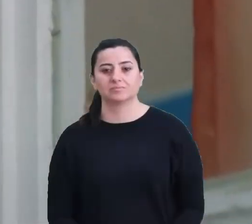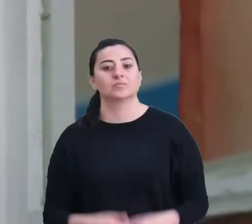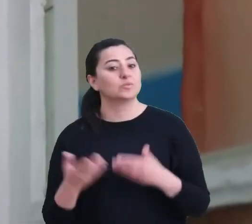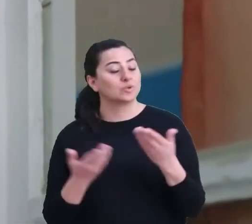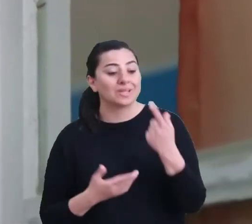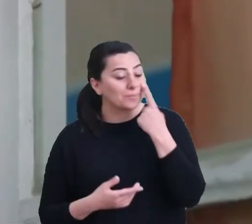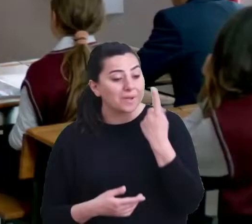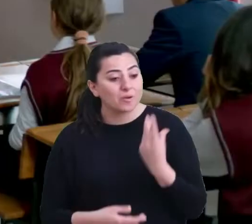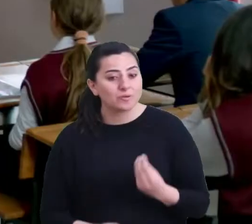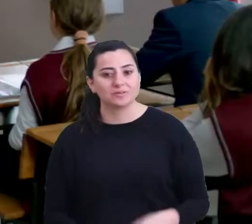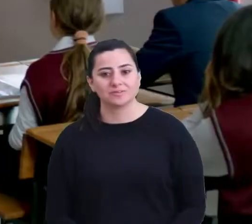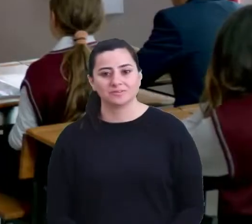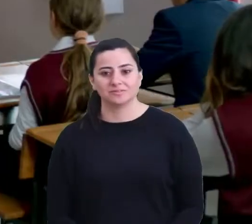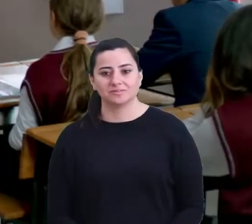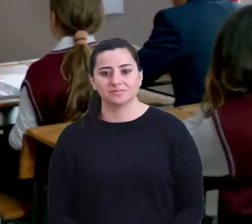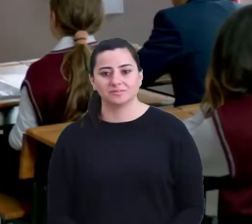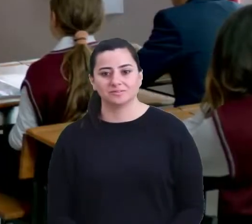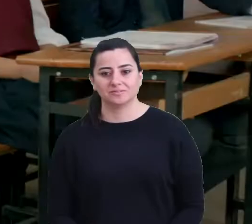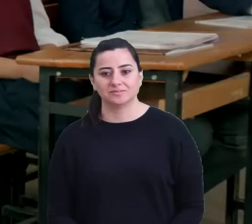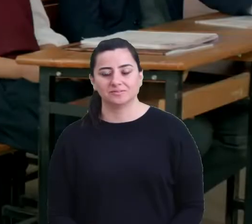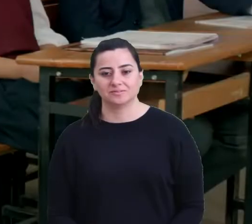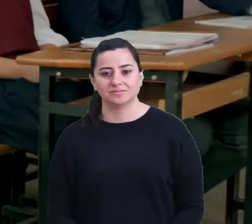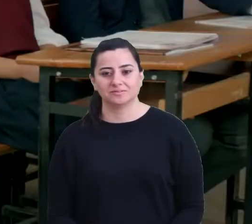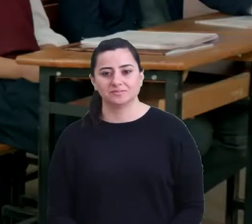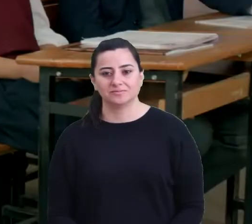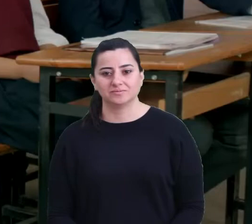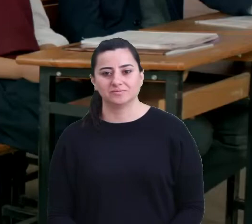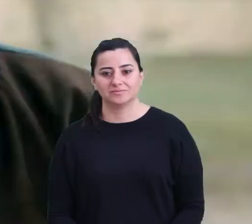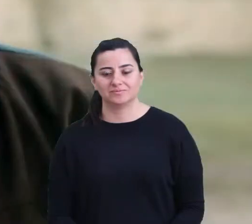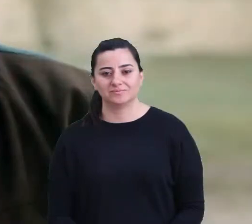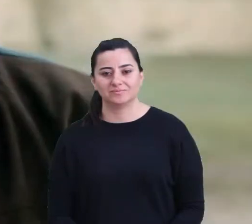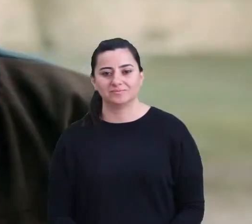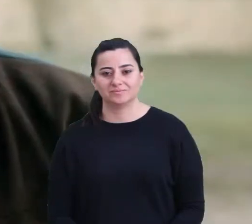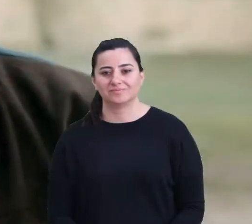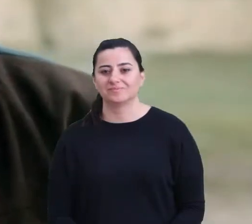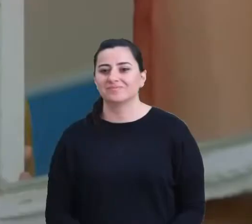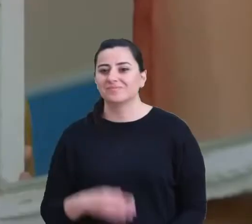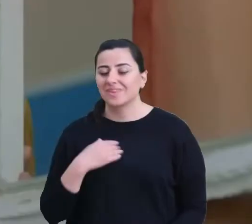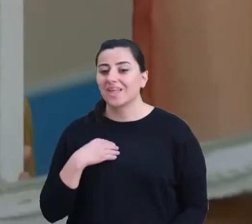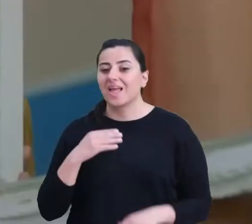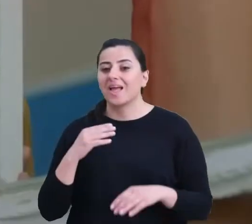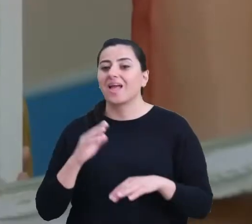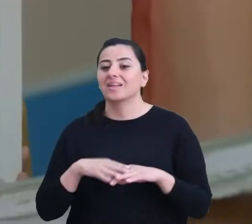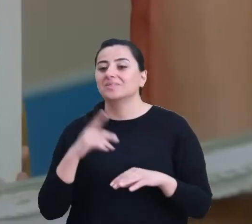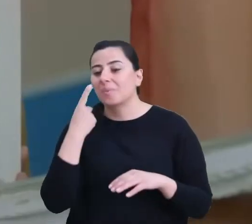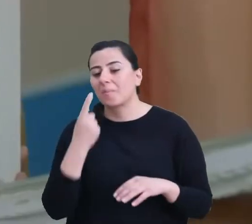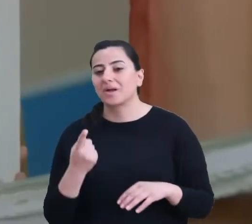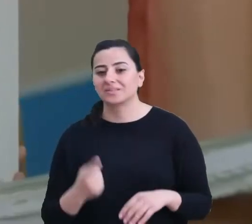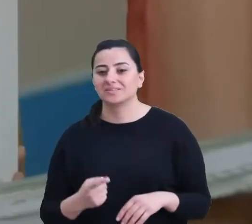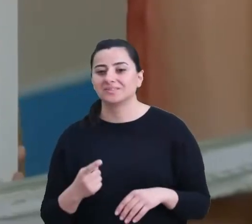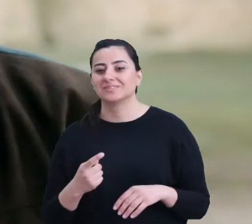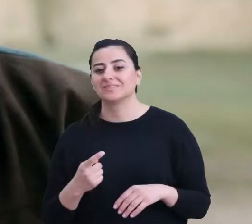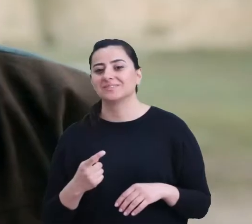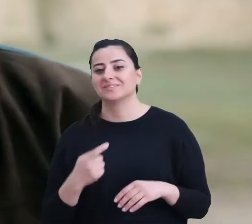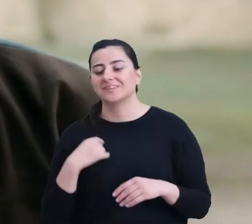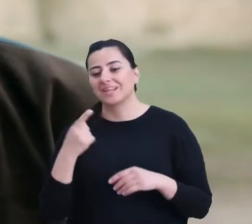Buyurun, kime bakmıştınız? Öğrenciler ona, o sınıfa aval aval bakıyor. Şey, Ersin'e bakmıştım da ben.